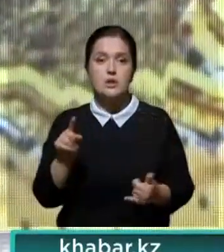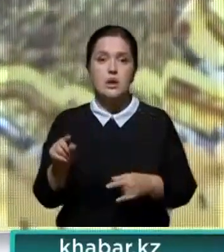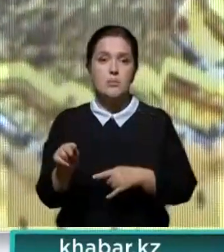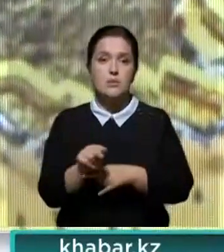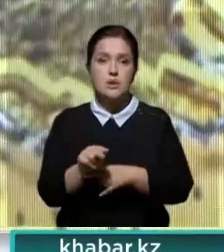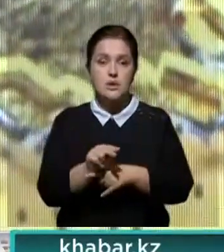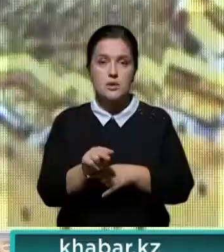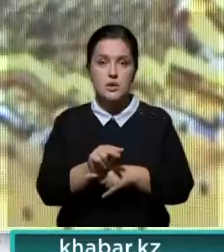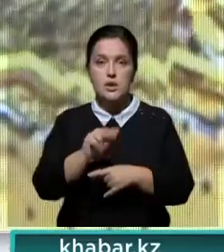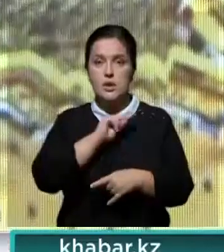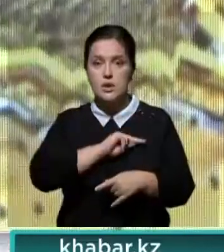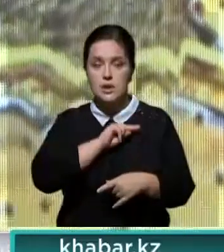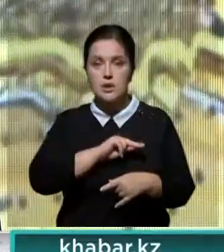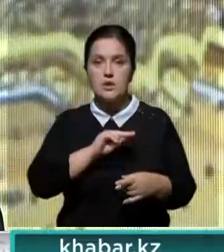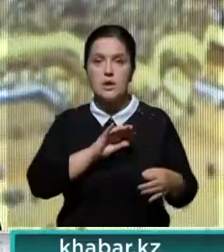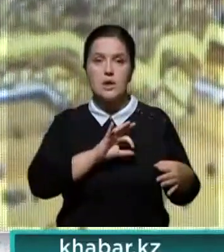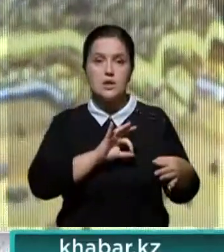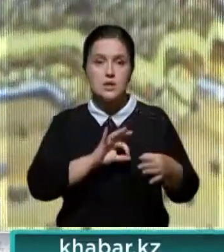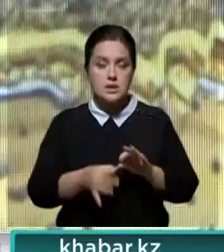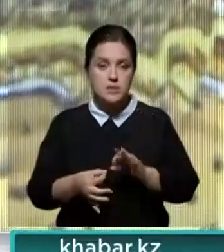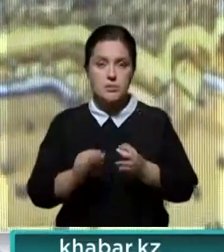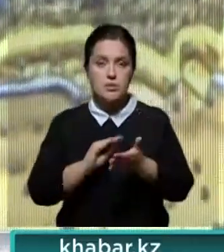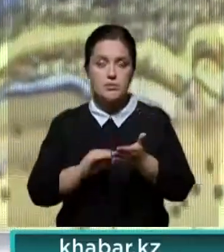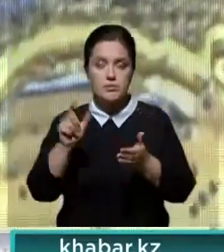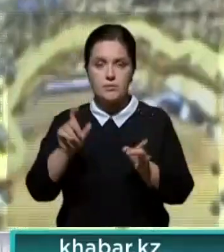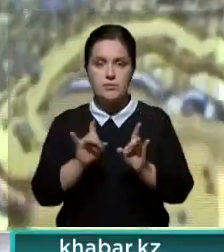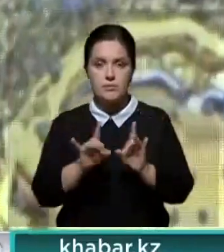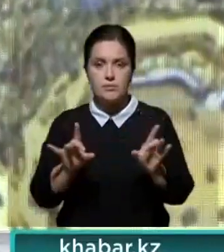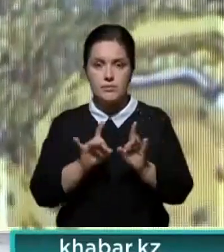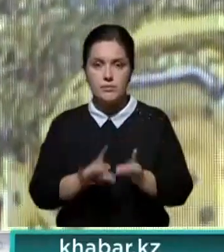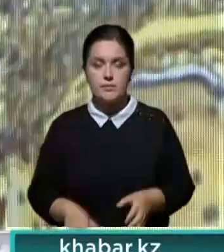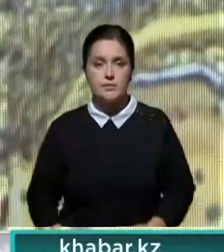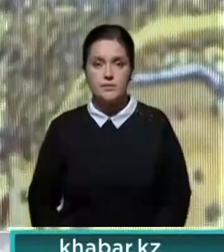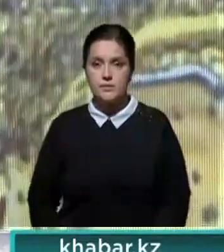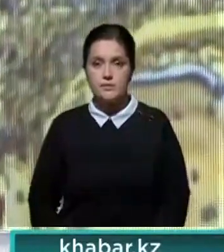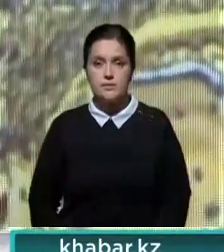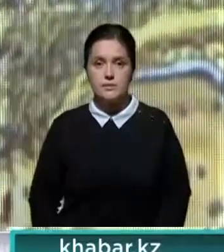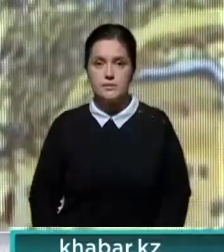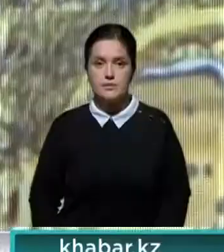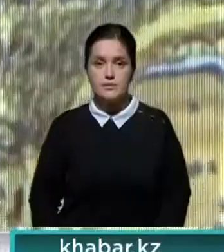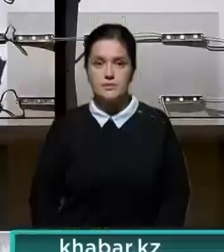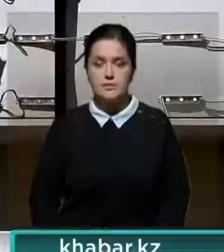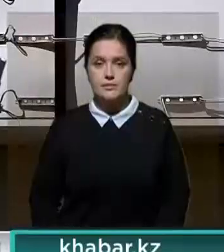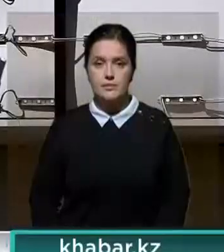коммунальные службы проводят там ремонтные работы. С подробностями наши корреспонденты.